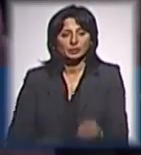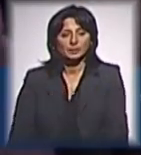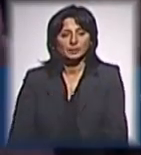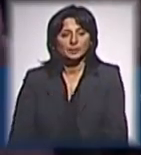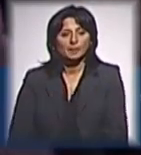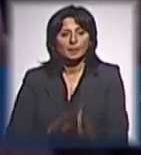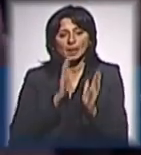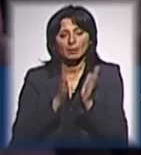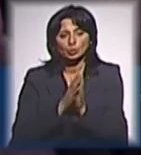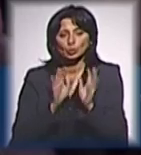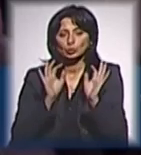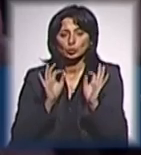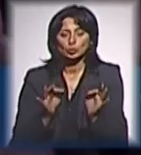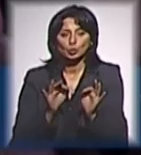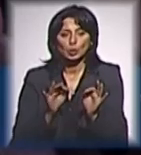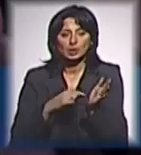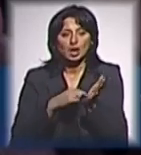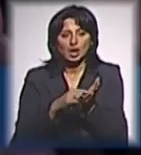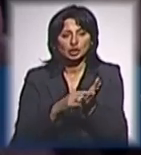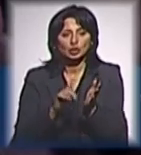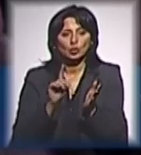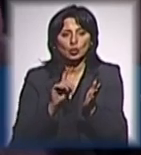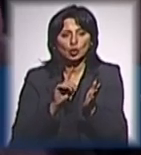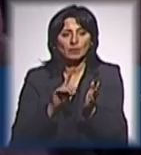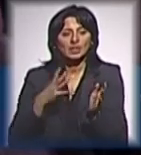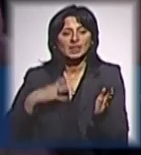თქმა უნდა? აბსოლუტურად სწორედ აღნიშნე, რომ